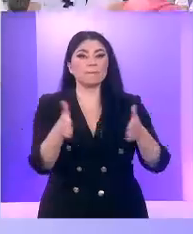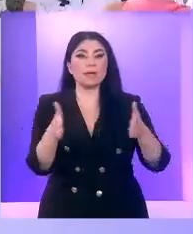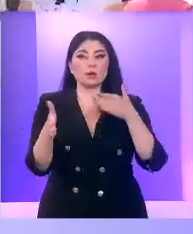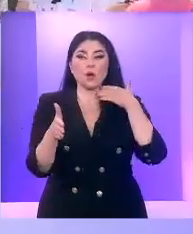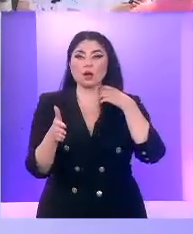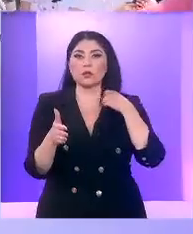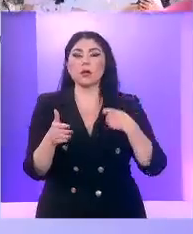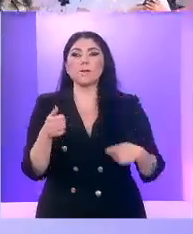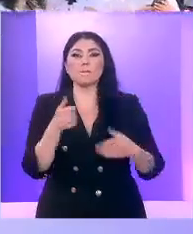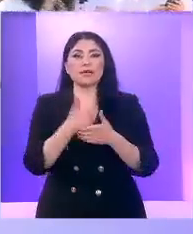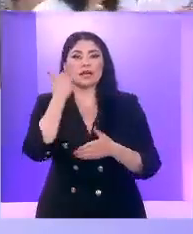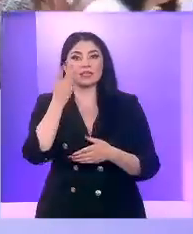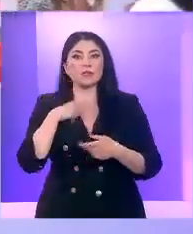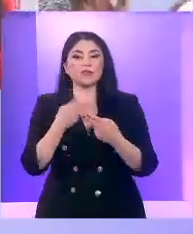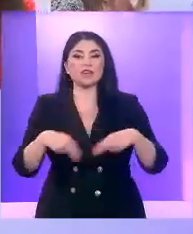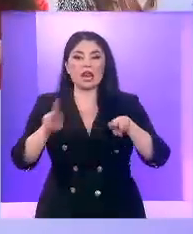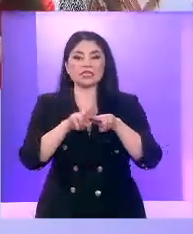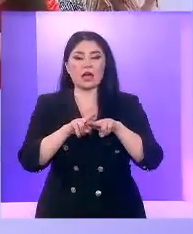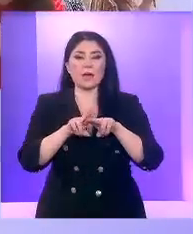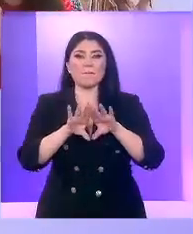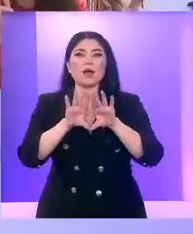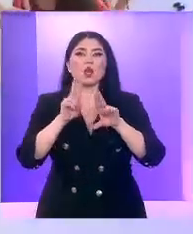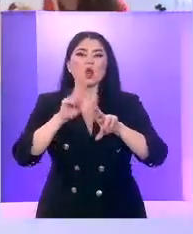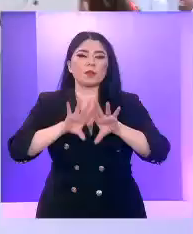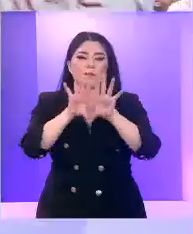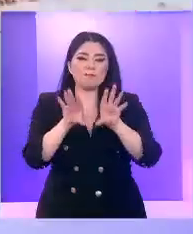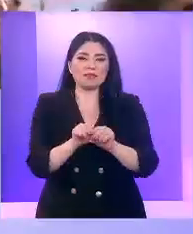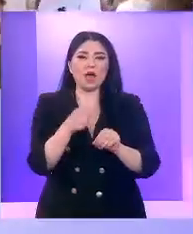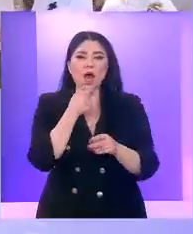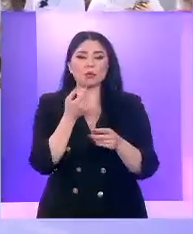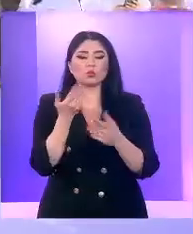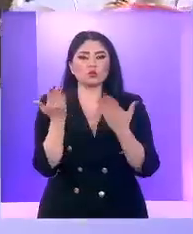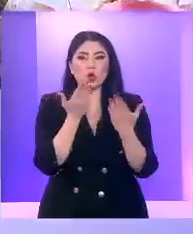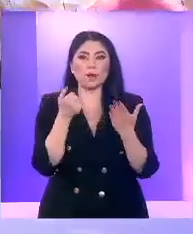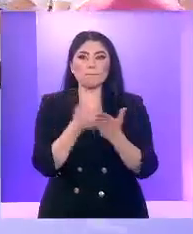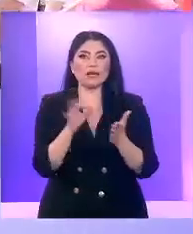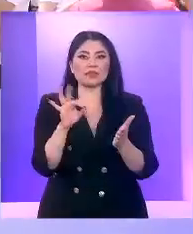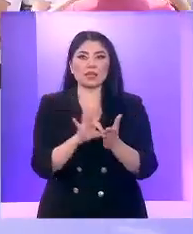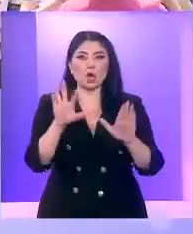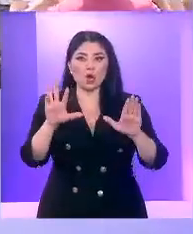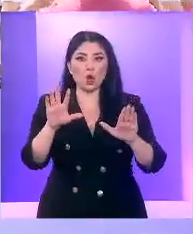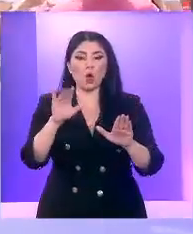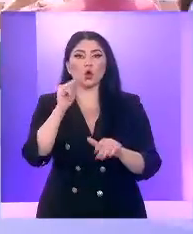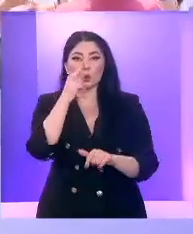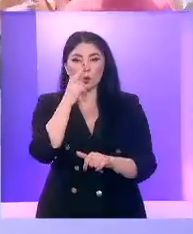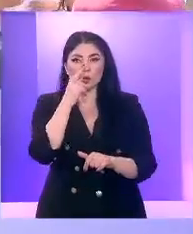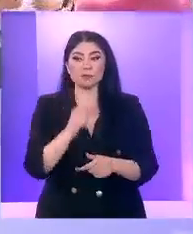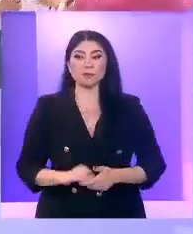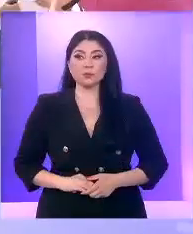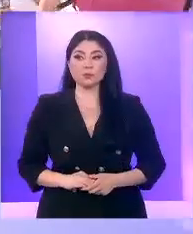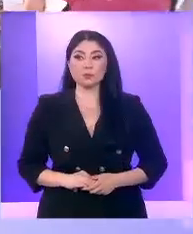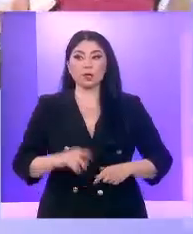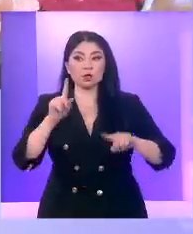perioada până când se pot încheia mediile din acest an școlar, până pe data de 9 iunie.